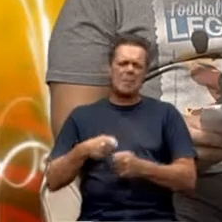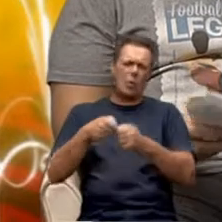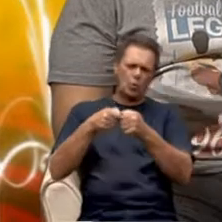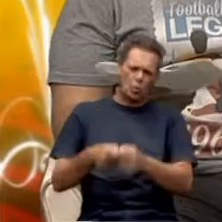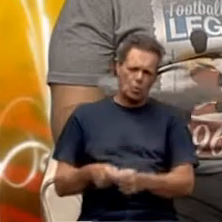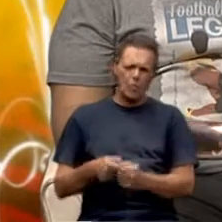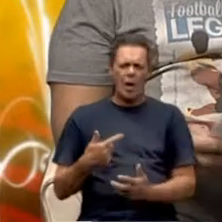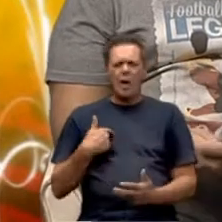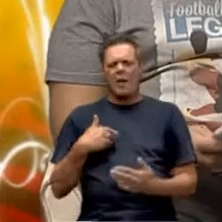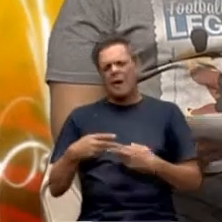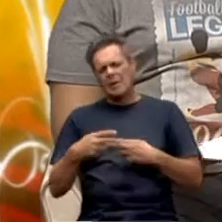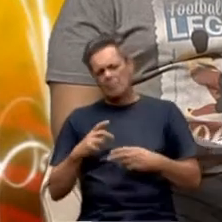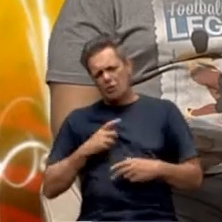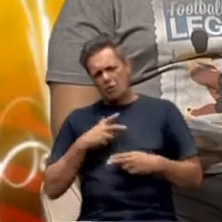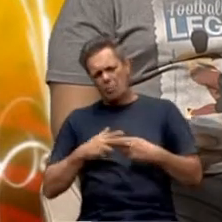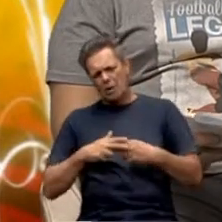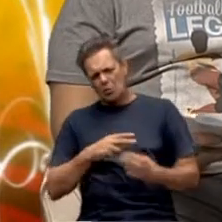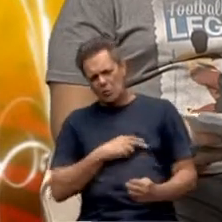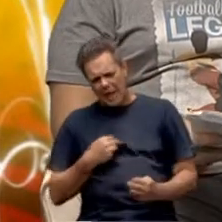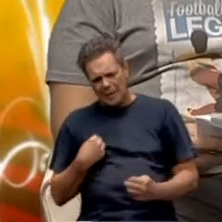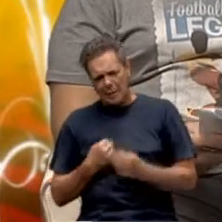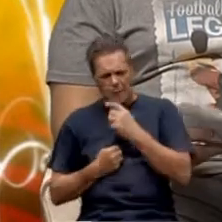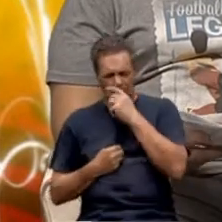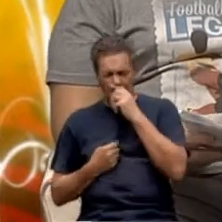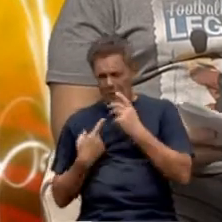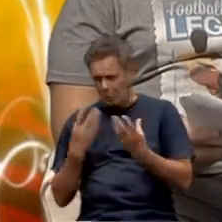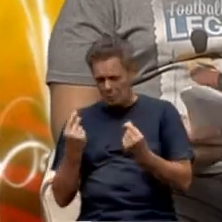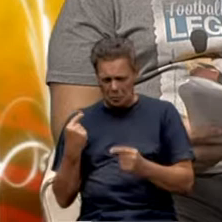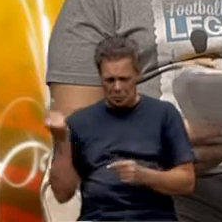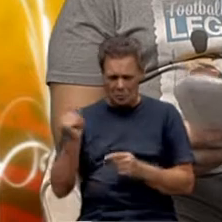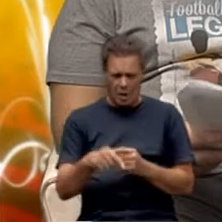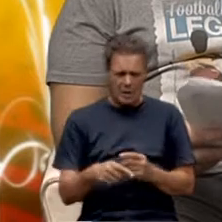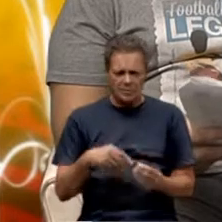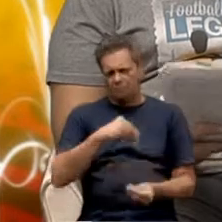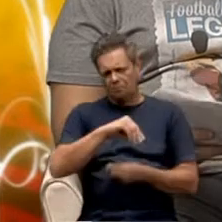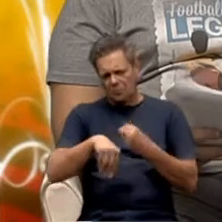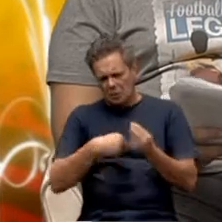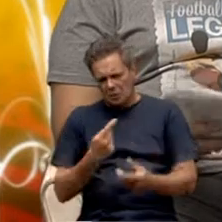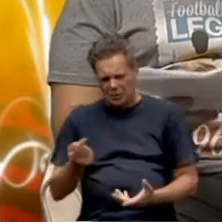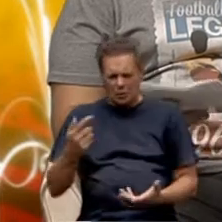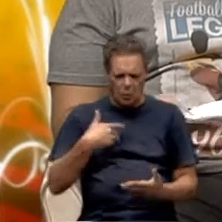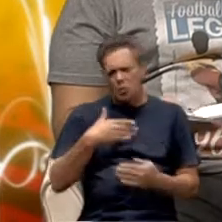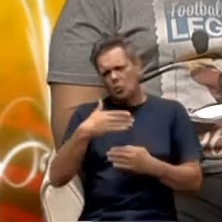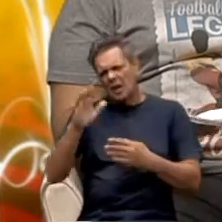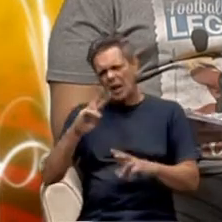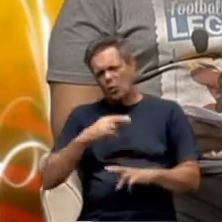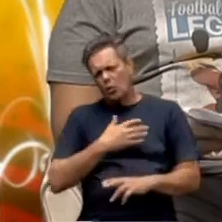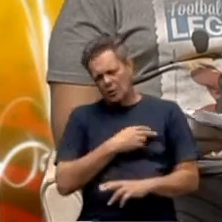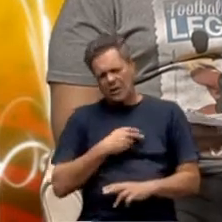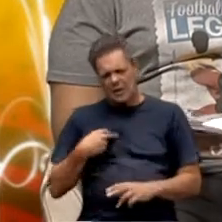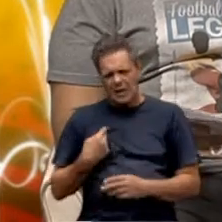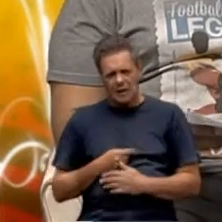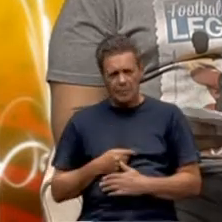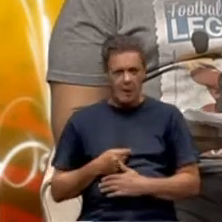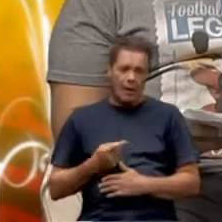tako i živio blizu Zagreba. Puno njih dolazi obitelji koji su daleko od Zagreba i tu moraju